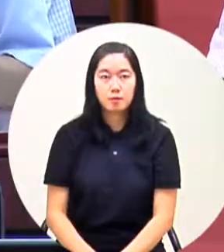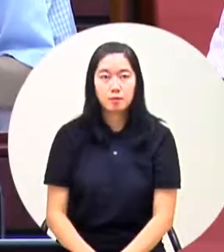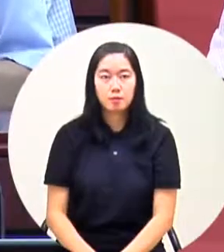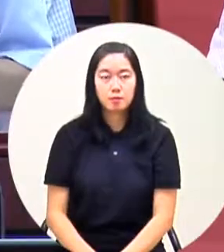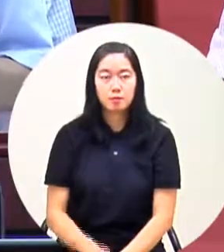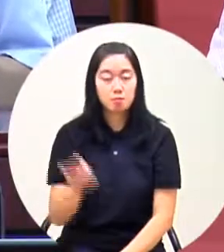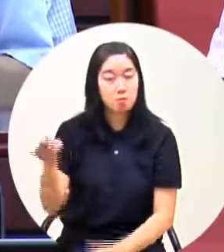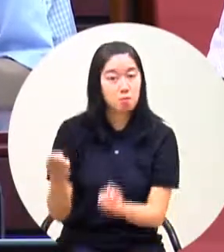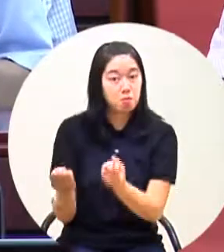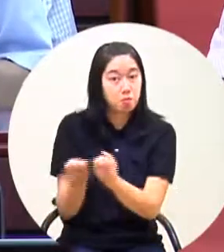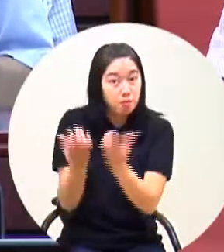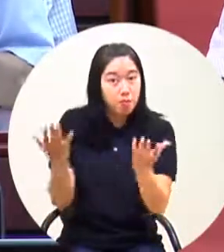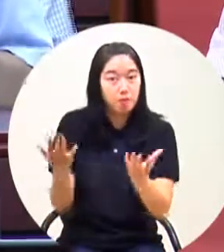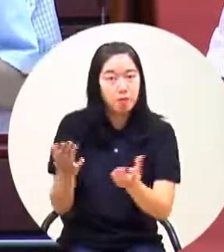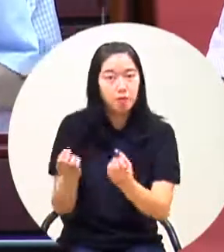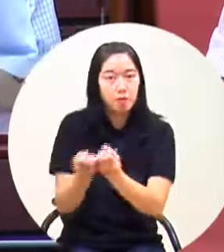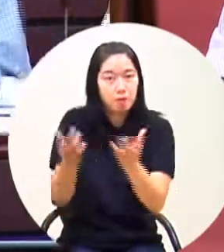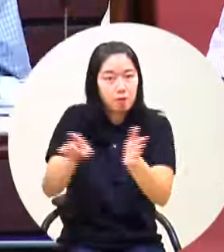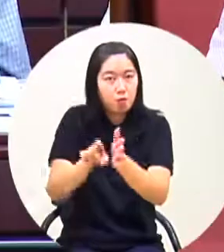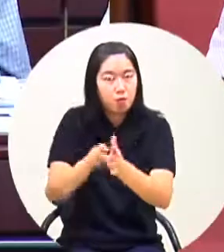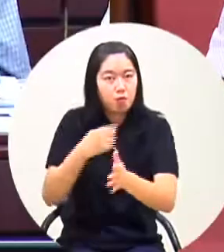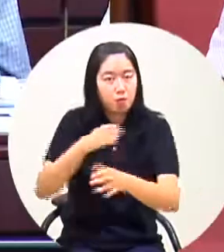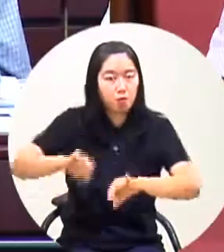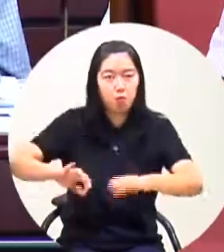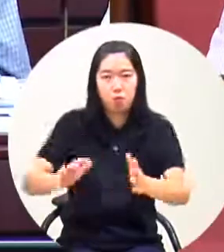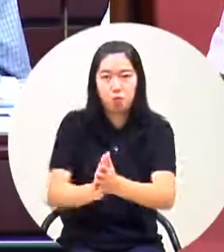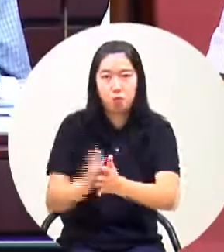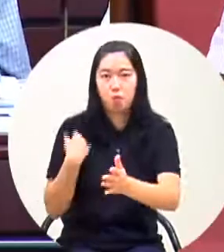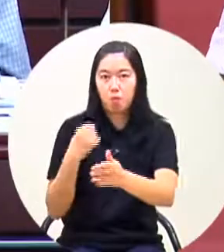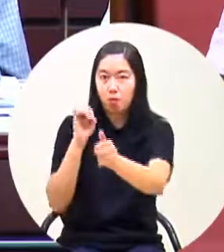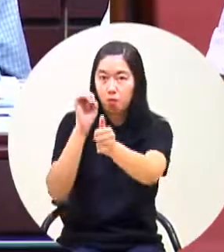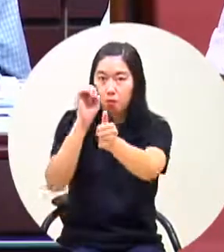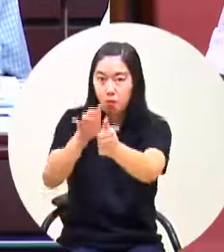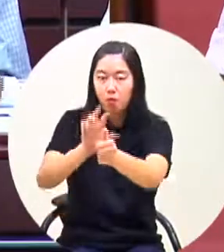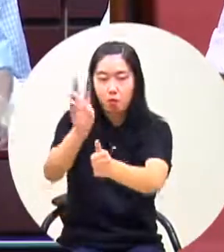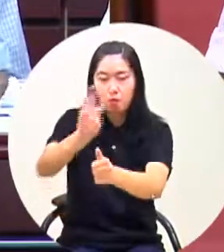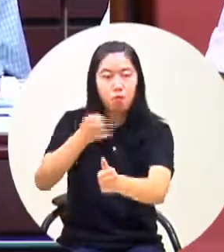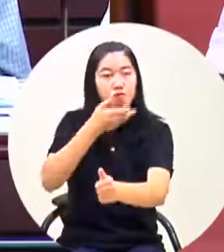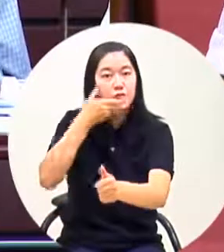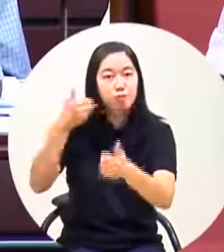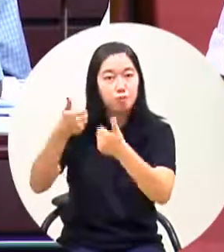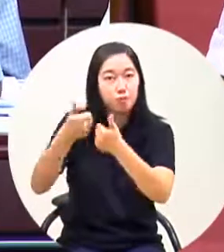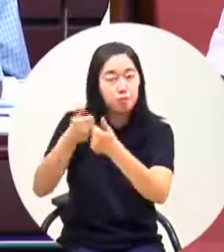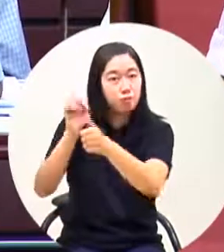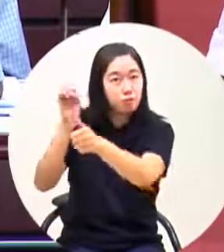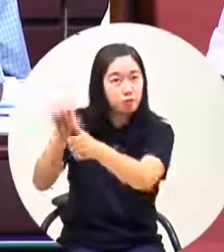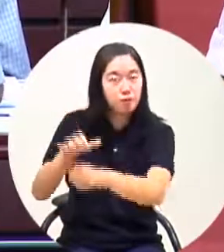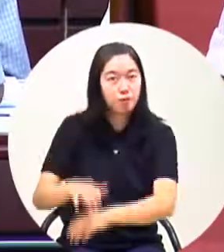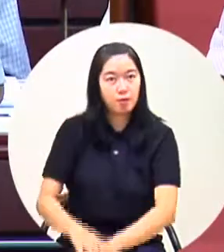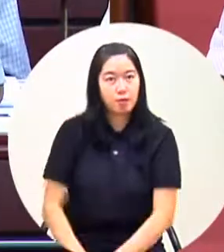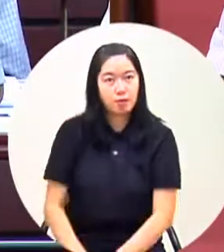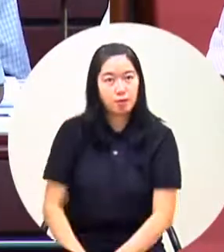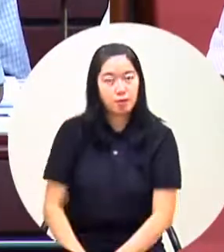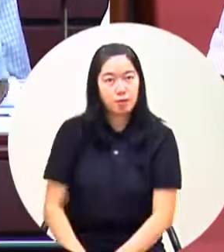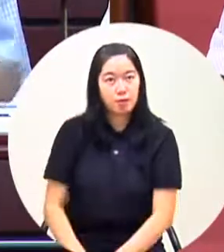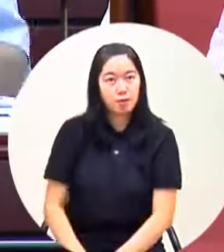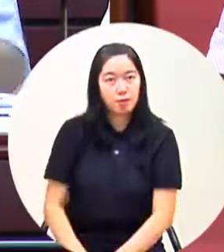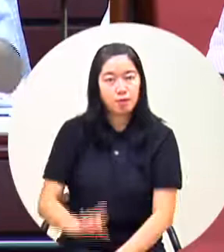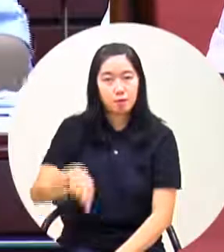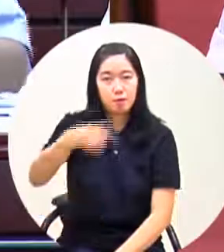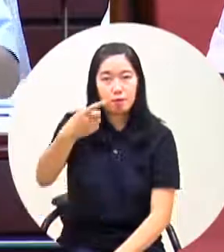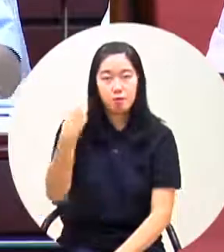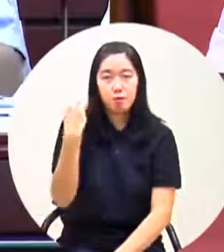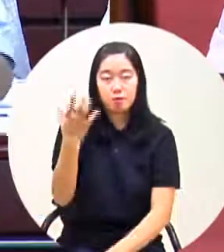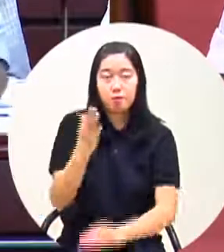的时候，我们就立即通知了水利会。所以因为迄个后修迄个新中治水闸门，